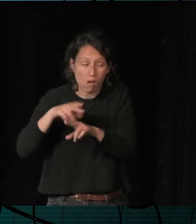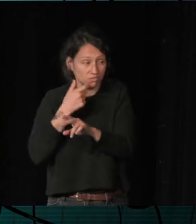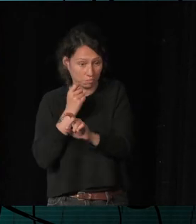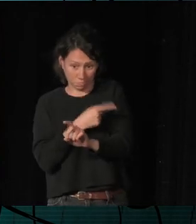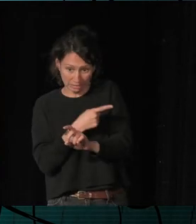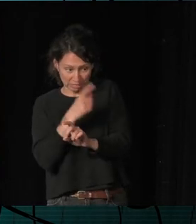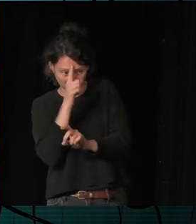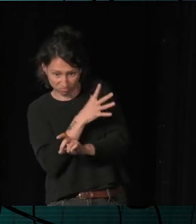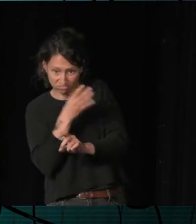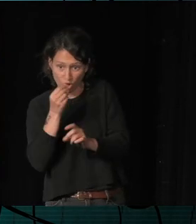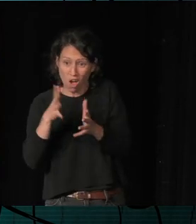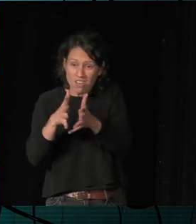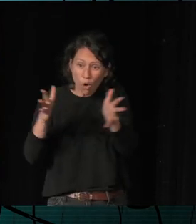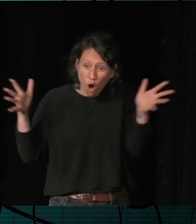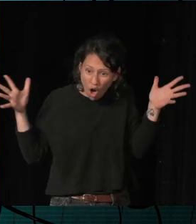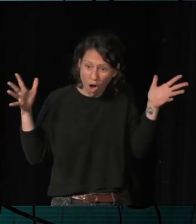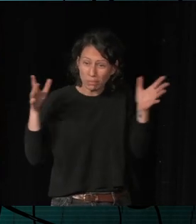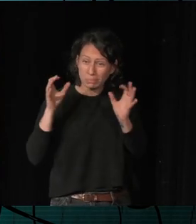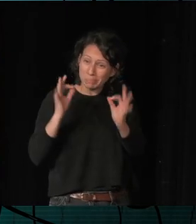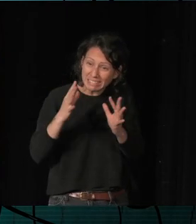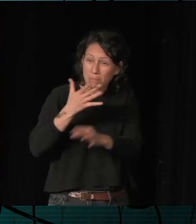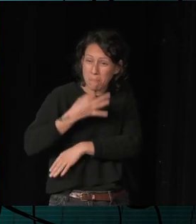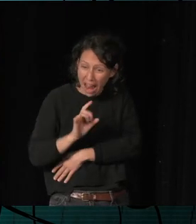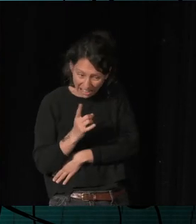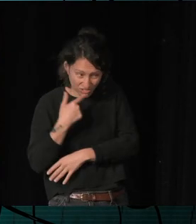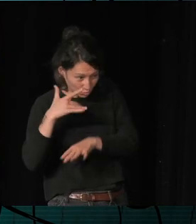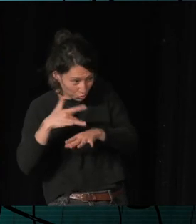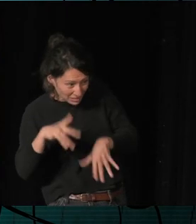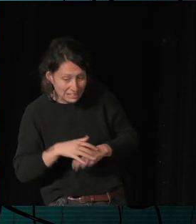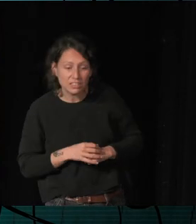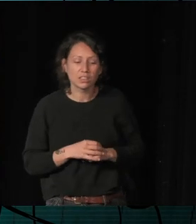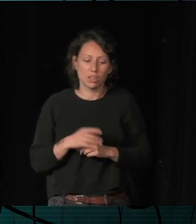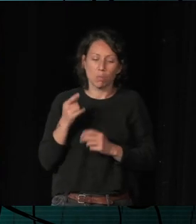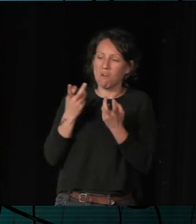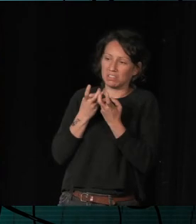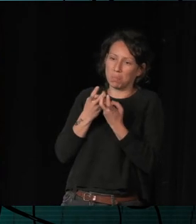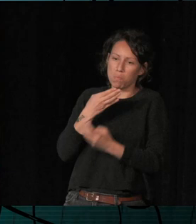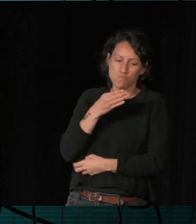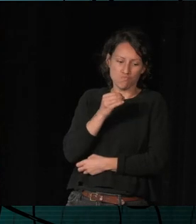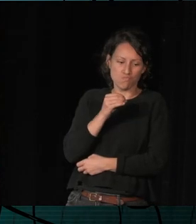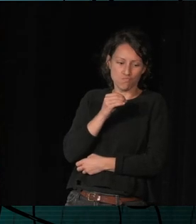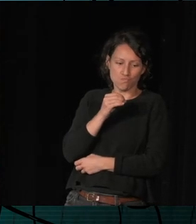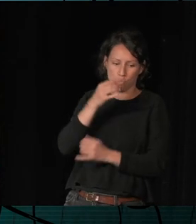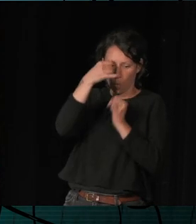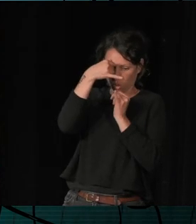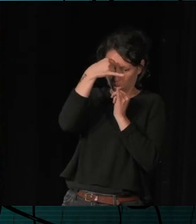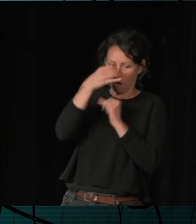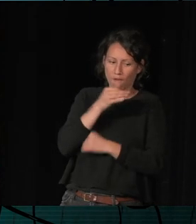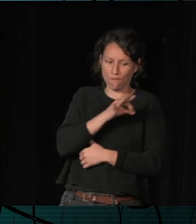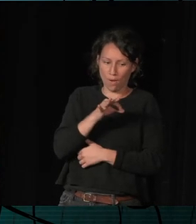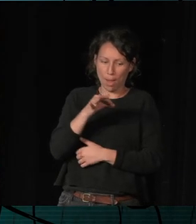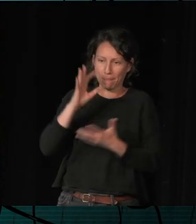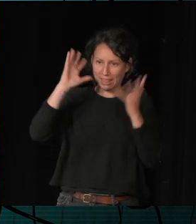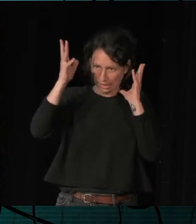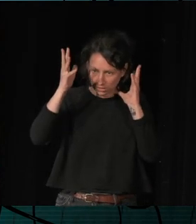grand? Moi j'ai un exemple, c'est Moons of Madness, mais c'est de l'horreur à la Lovecraft, hein, c'est de